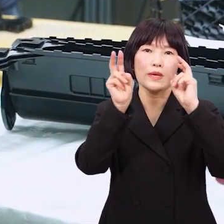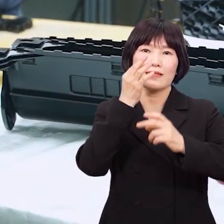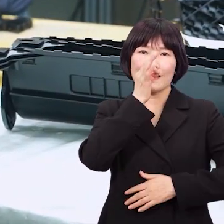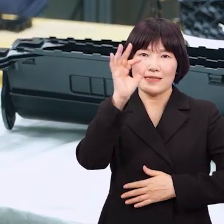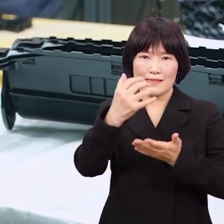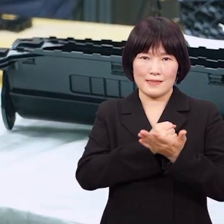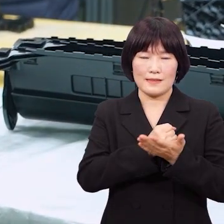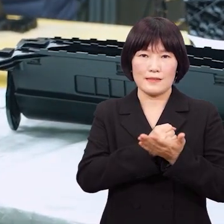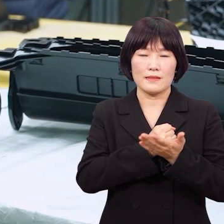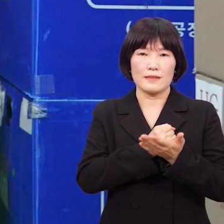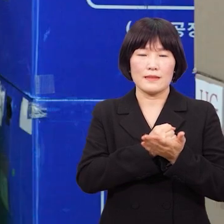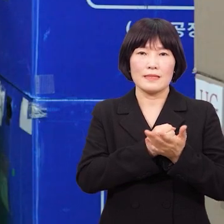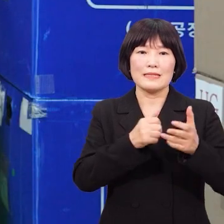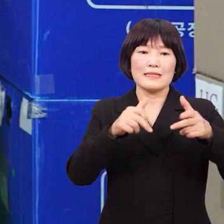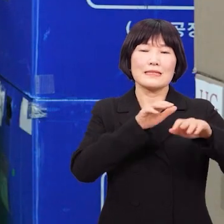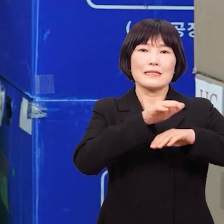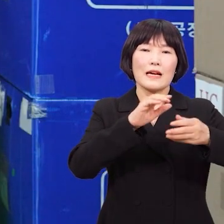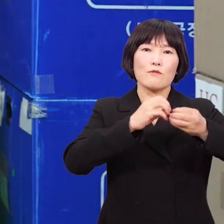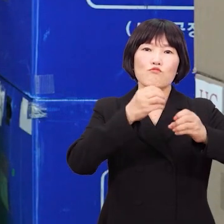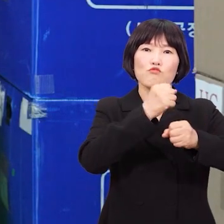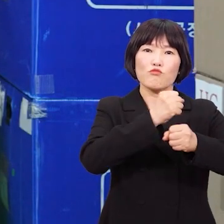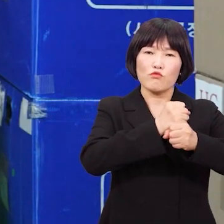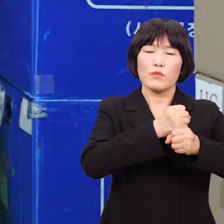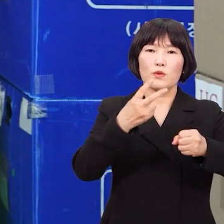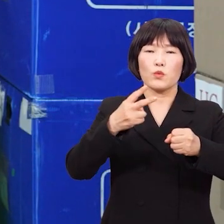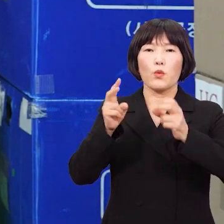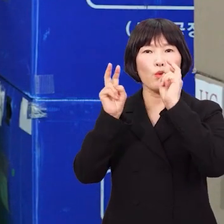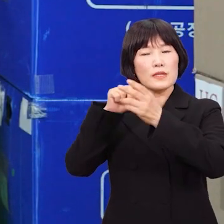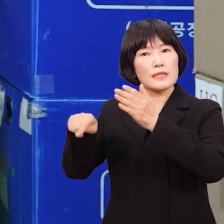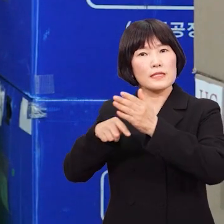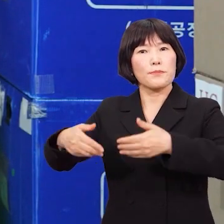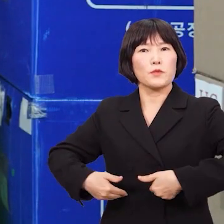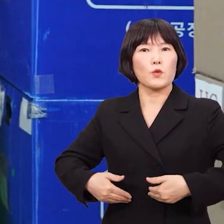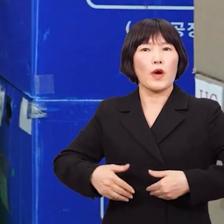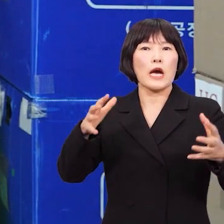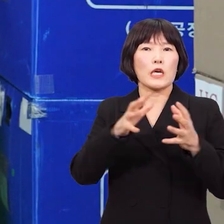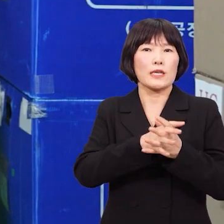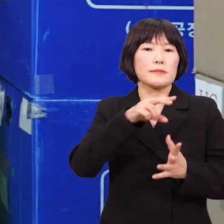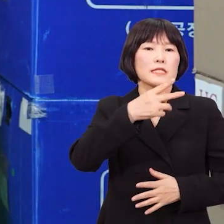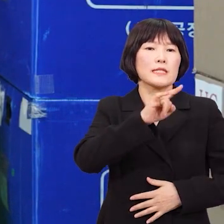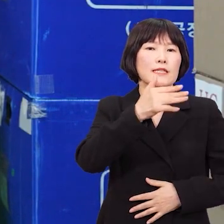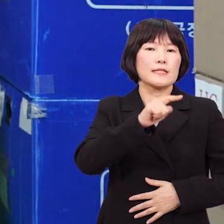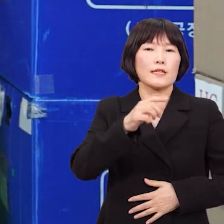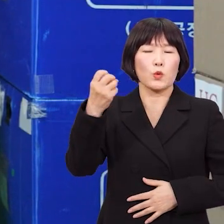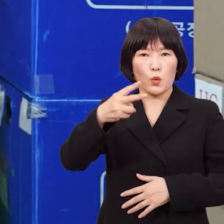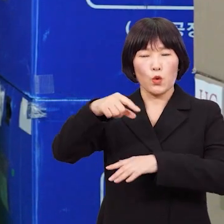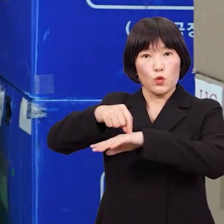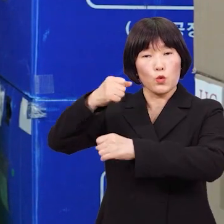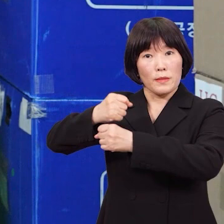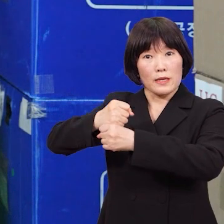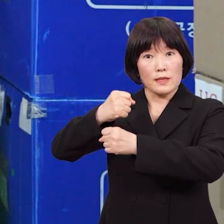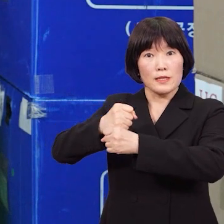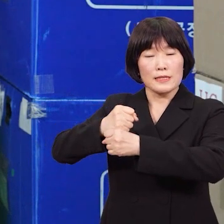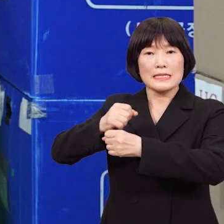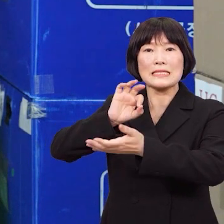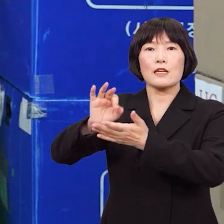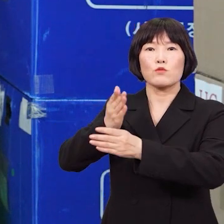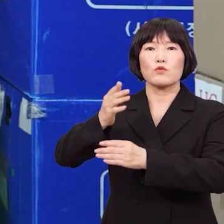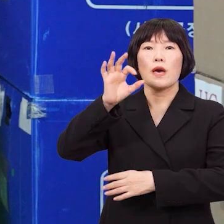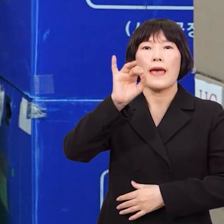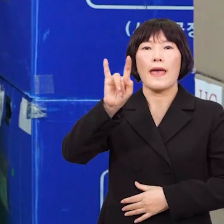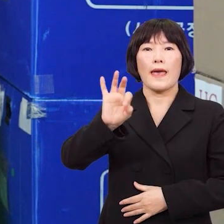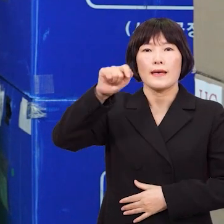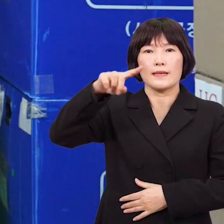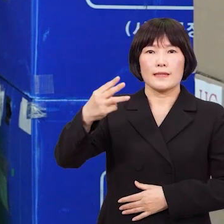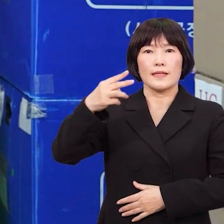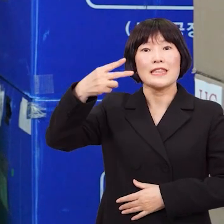사업장 인증을 취득하여 자동차 부품과 산업 현장에서 필요한 결합식 대차 그리고 육가공 업체에서 사용 중인 앵글 대차를